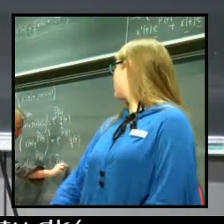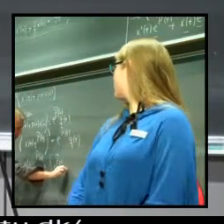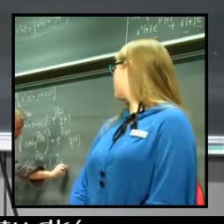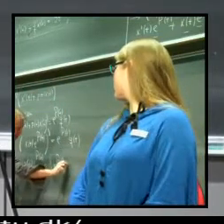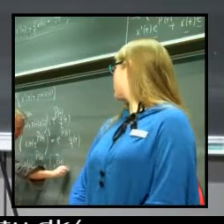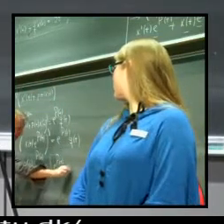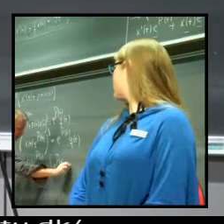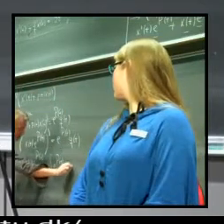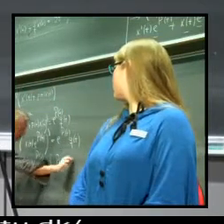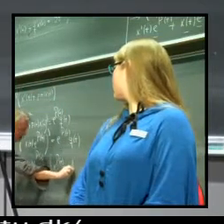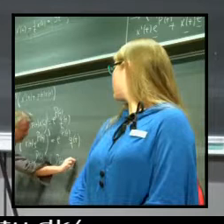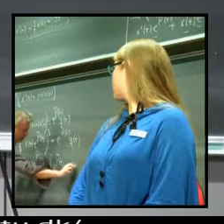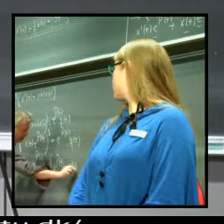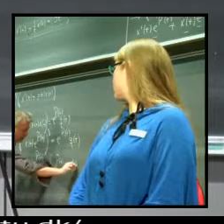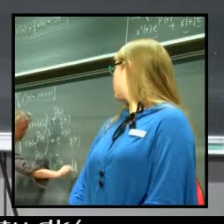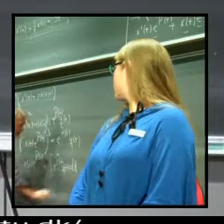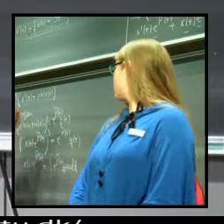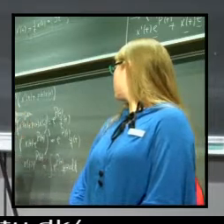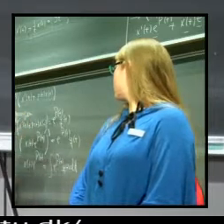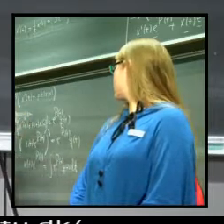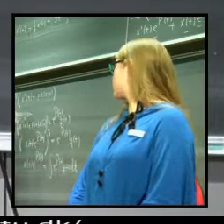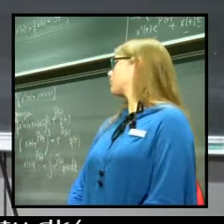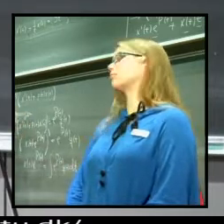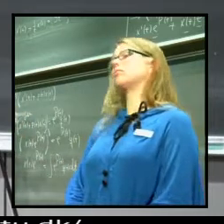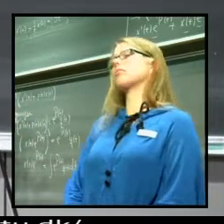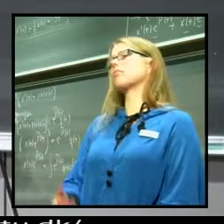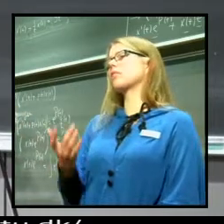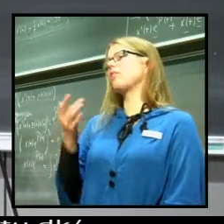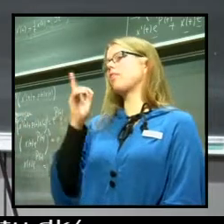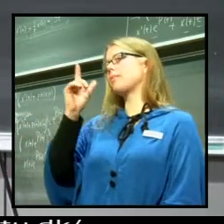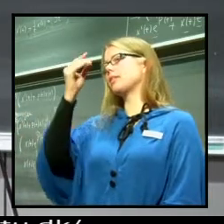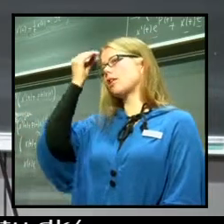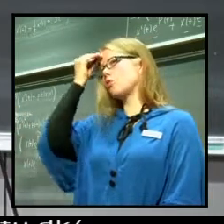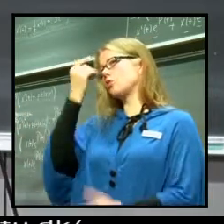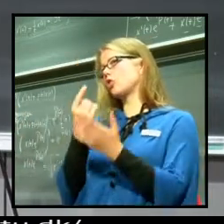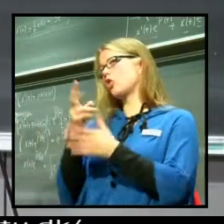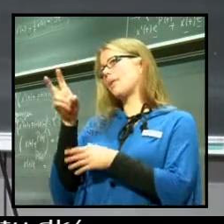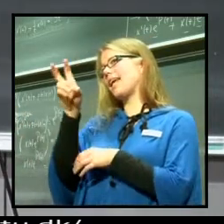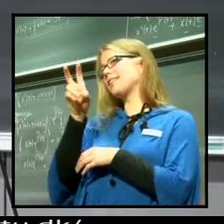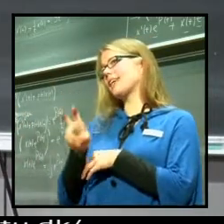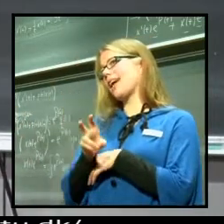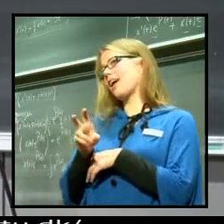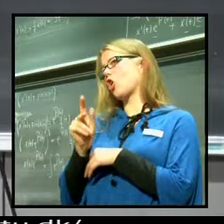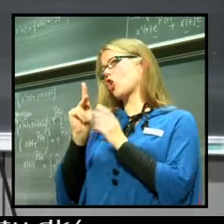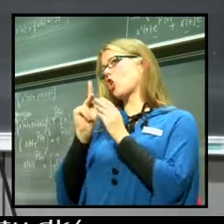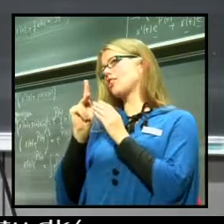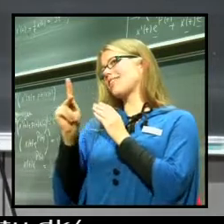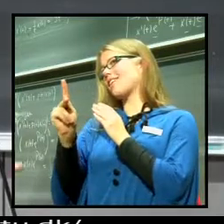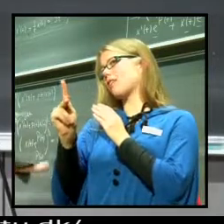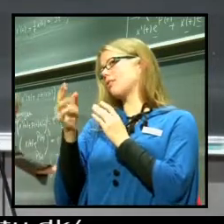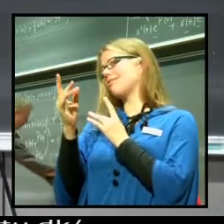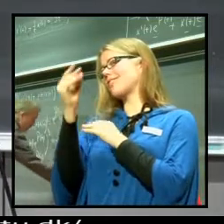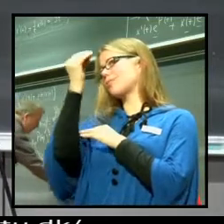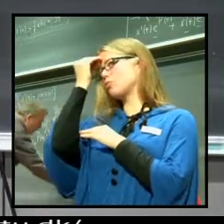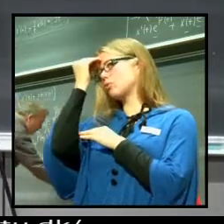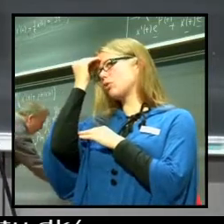q af t, dt. Og hvad er det nu, man skal huske, når man integrerer konstanterne? Så